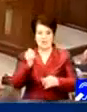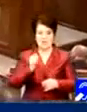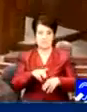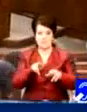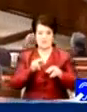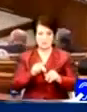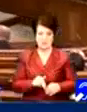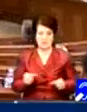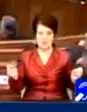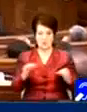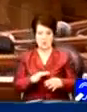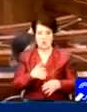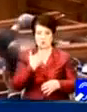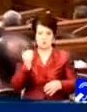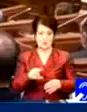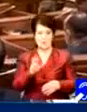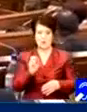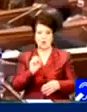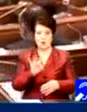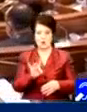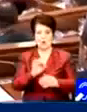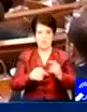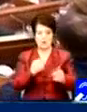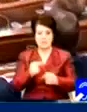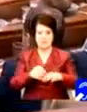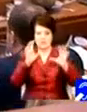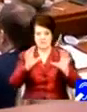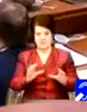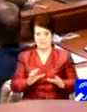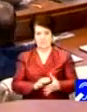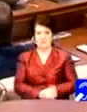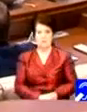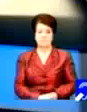președintele forului și nu este constituit biroul permanent al legislativului.